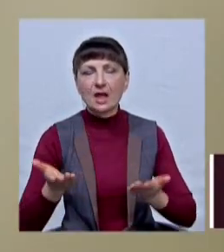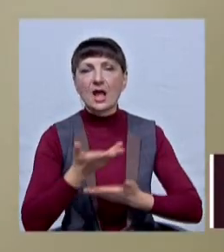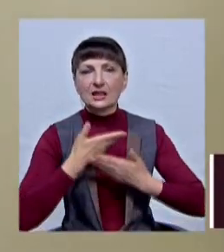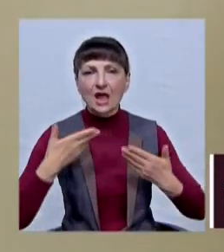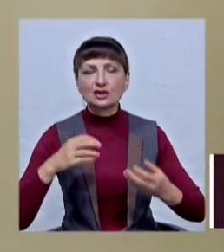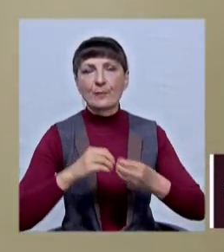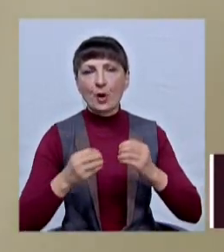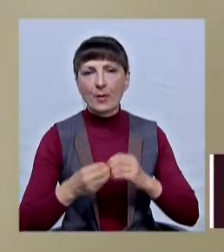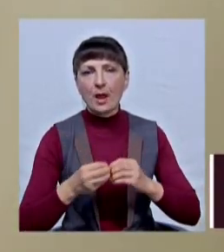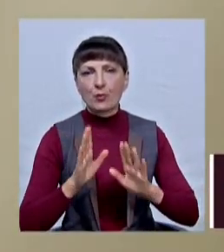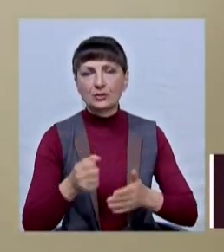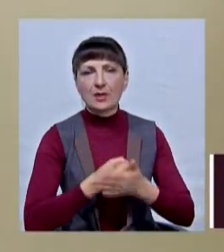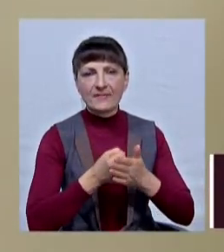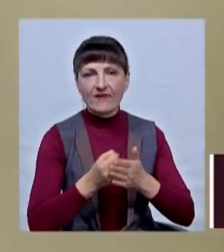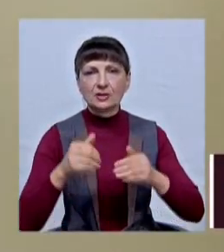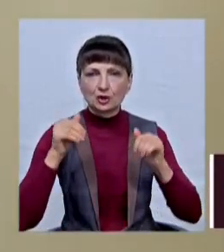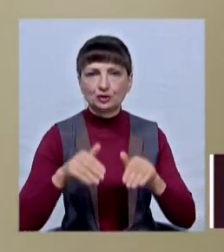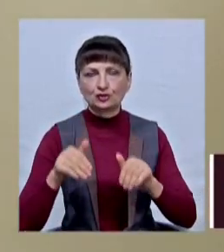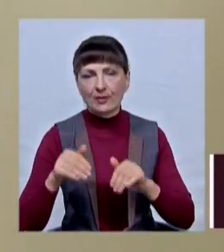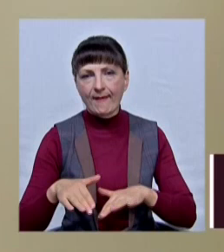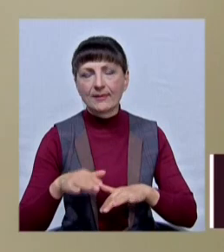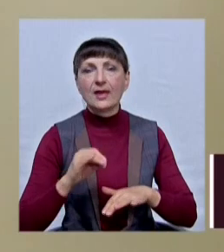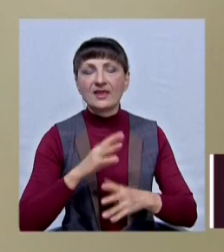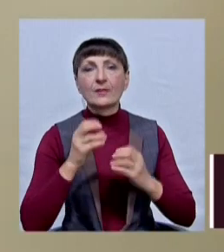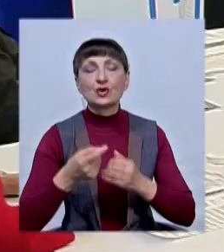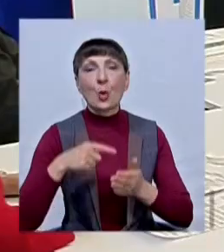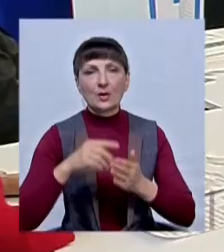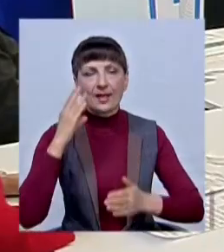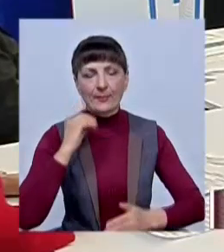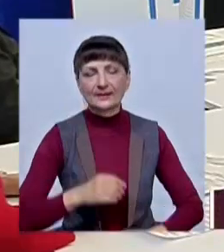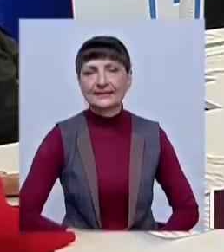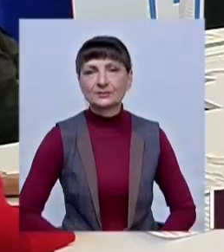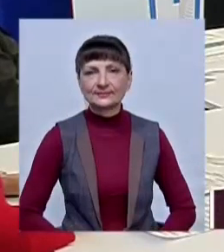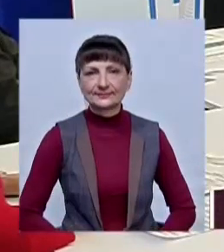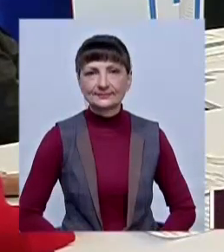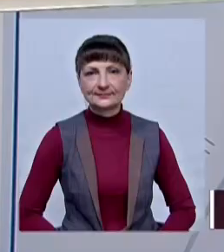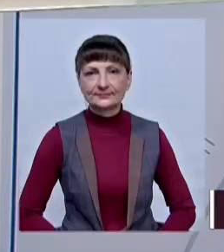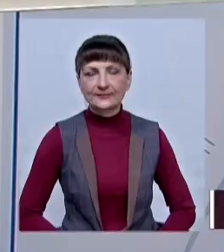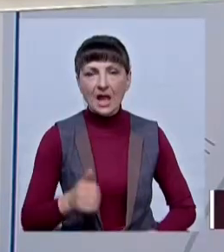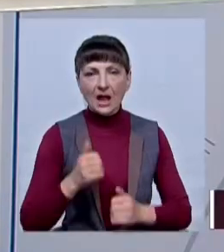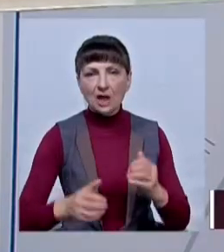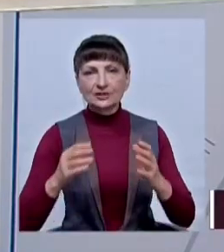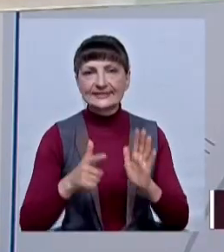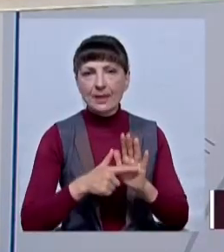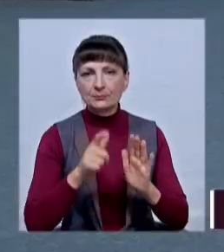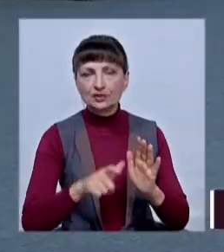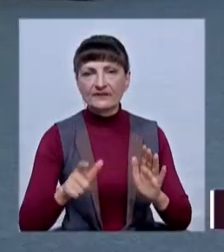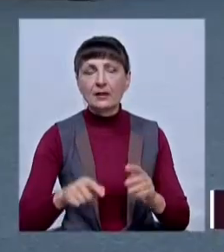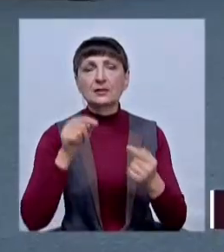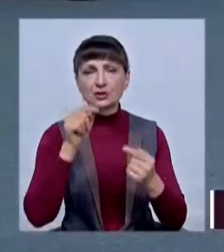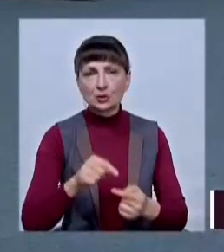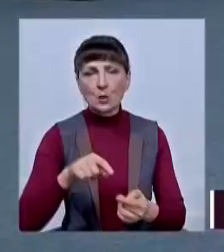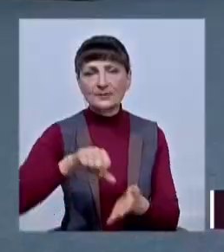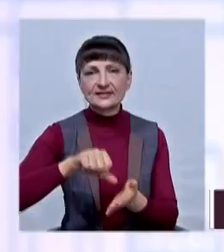наши проблемы, наши инициативы и вообще город Алматы. Каждый из 7 кандидатов достоин